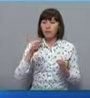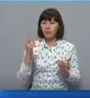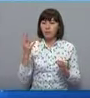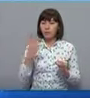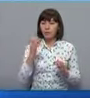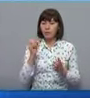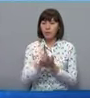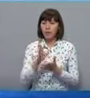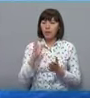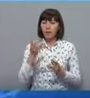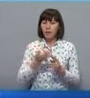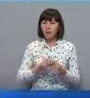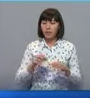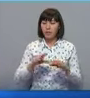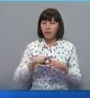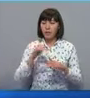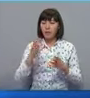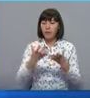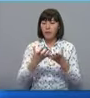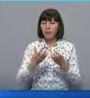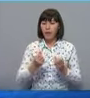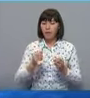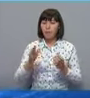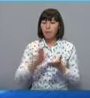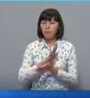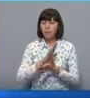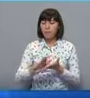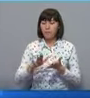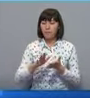тапсыруына болады. Бұл тапсырған адамдар мынау